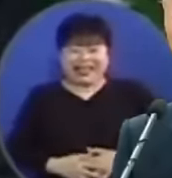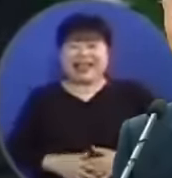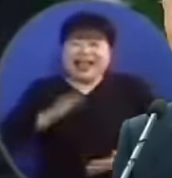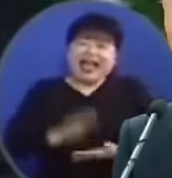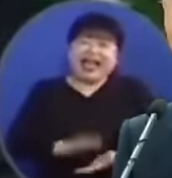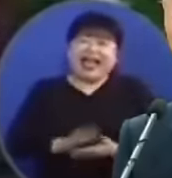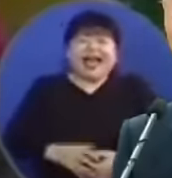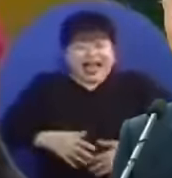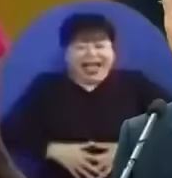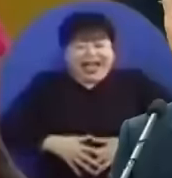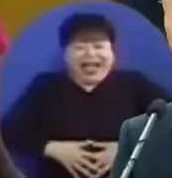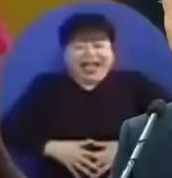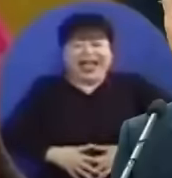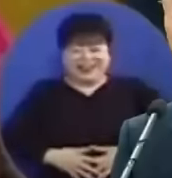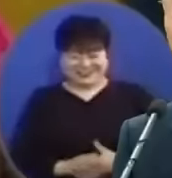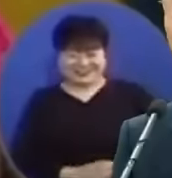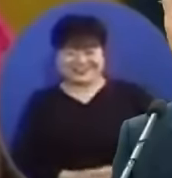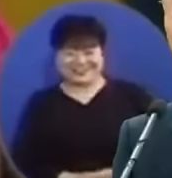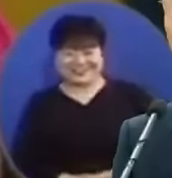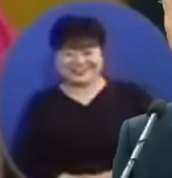대소하라.